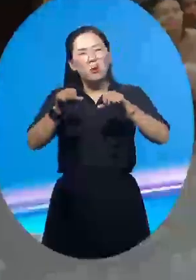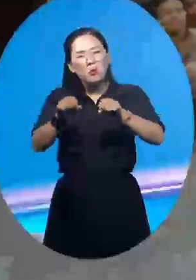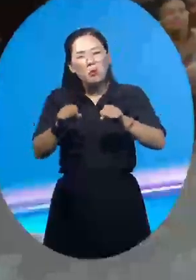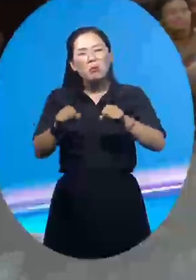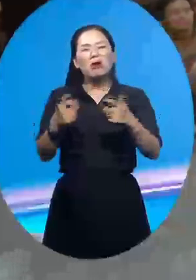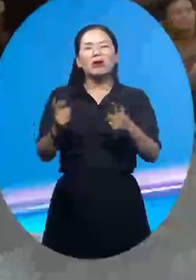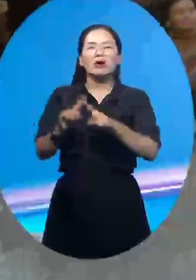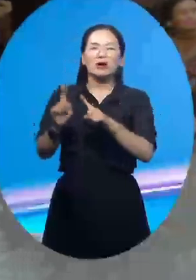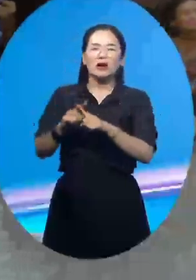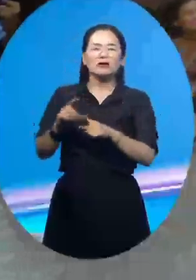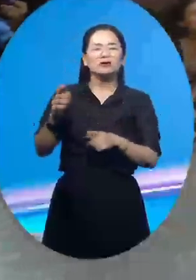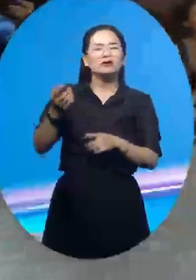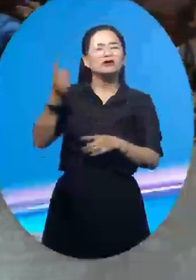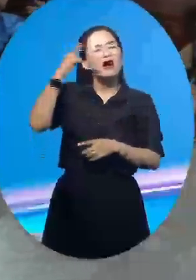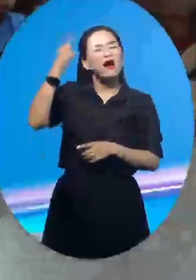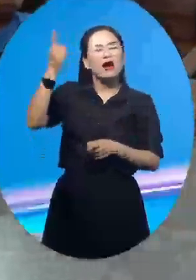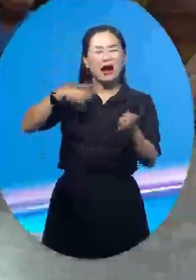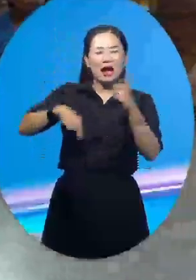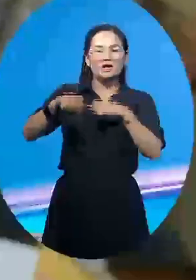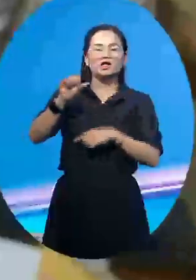Linh Sơn Thánh Mẫu